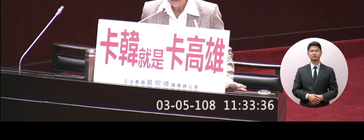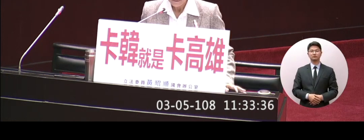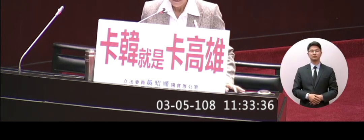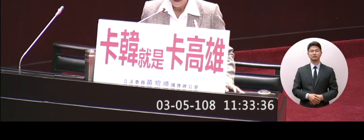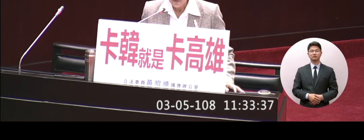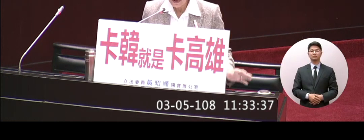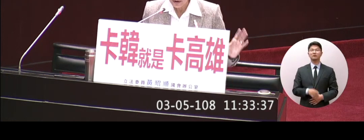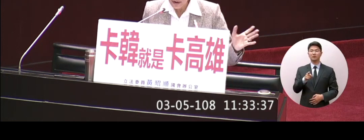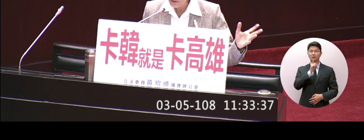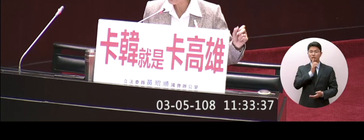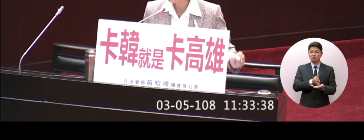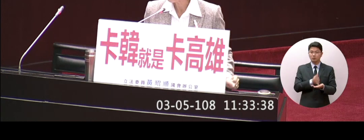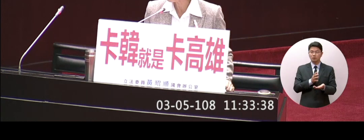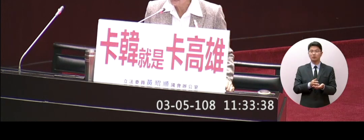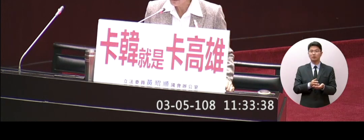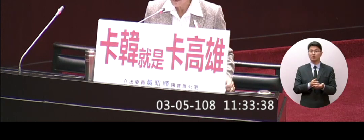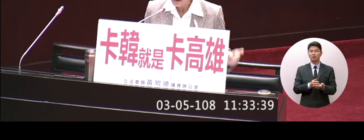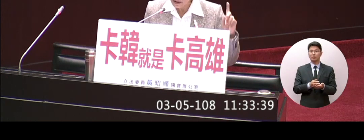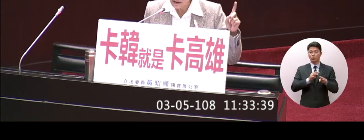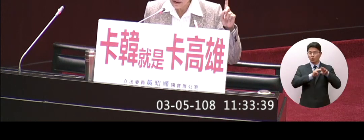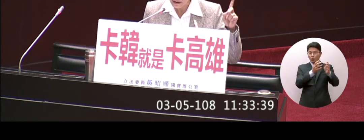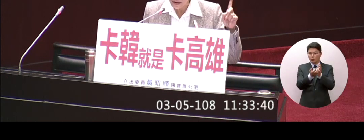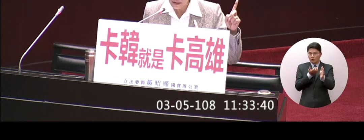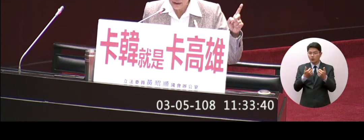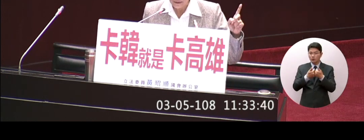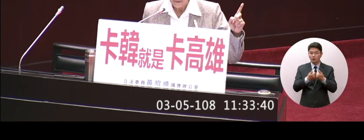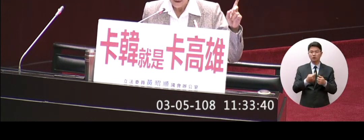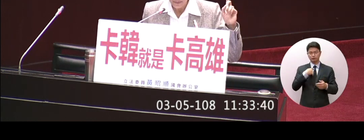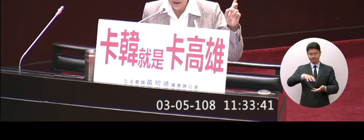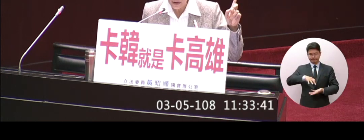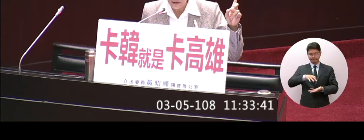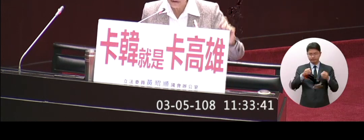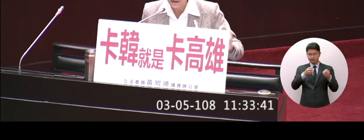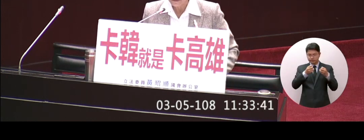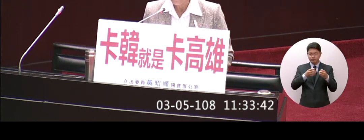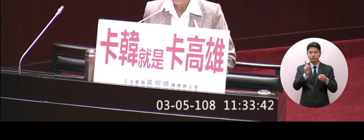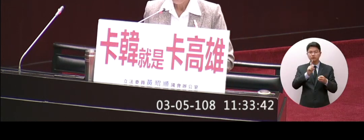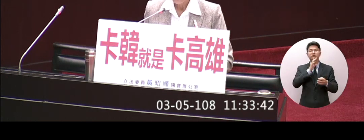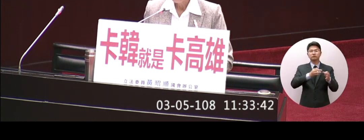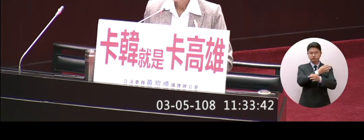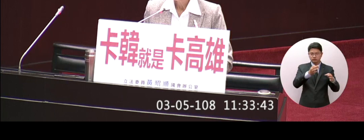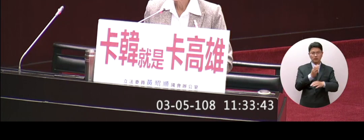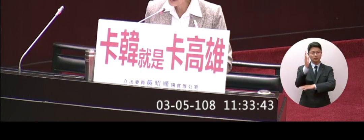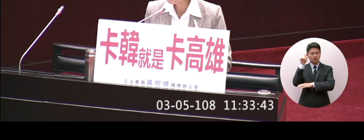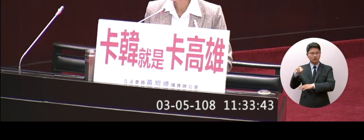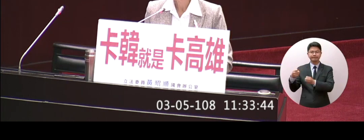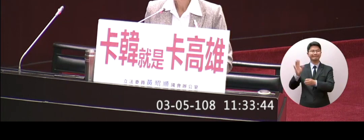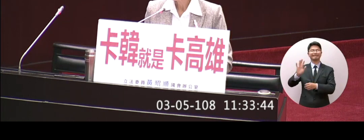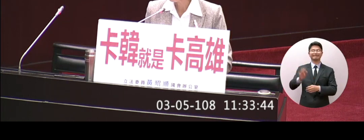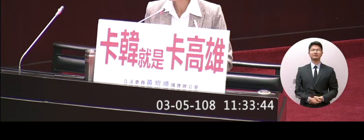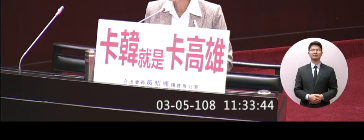讲了说行前会议，他已经讲说只讲经济，不涉政治。我相